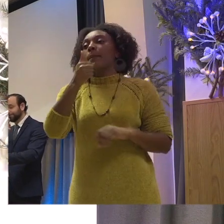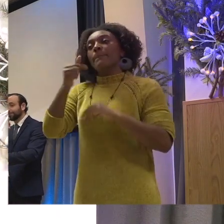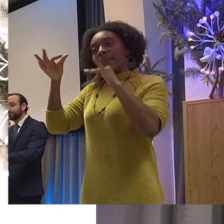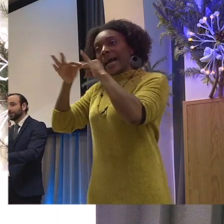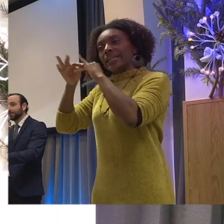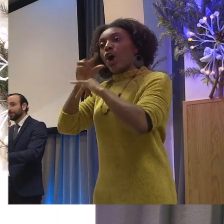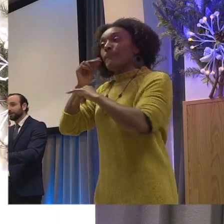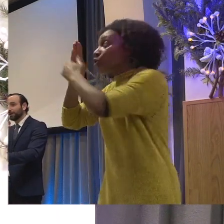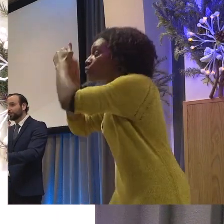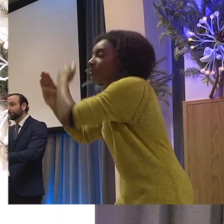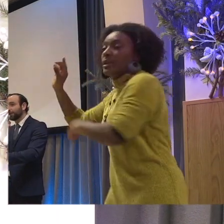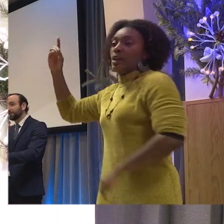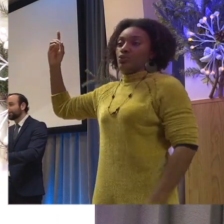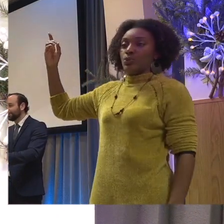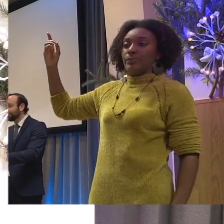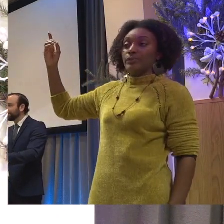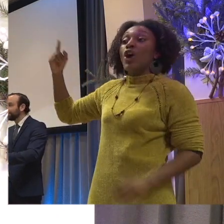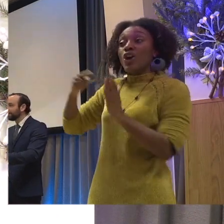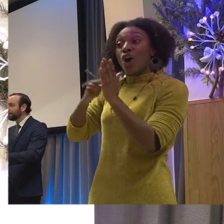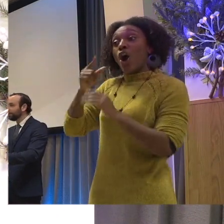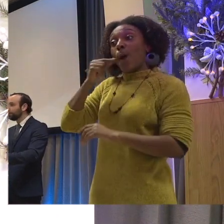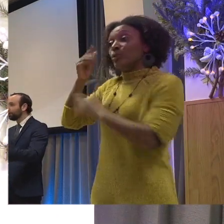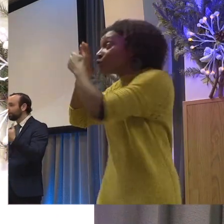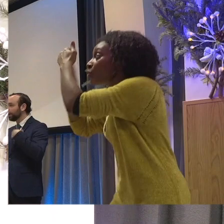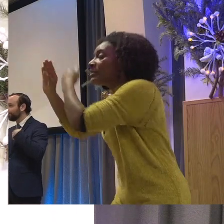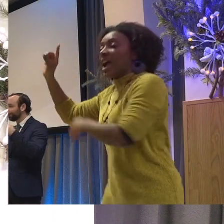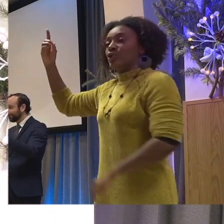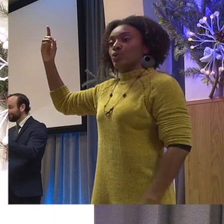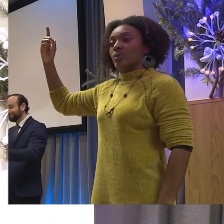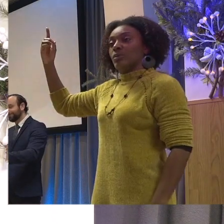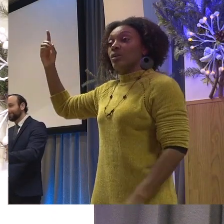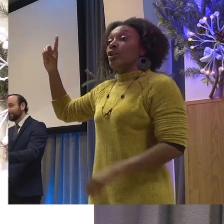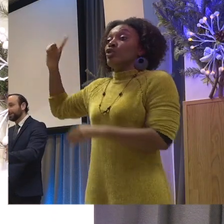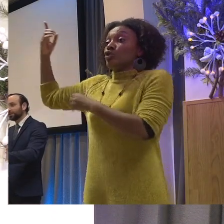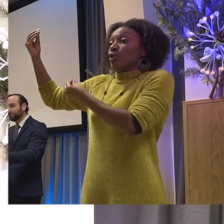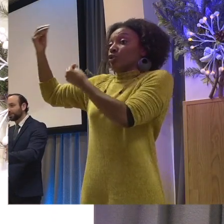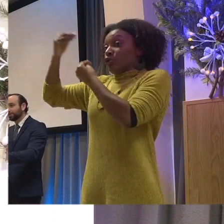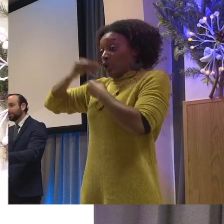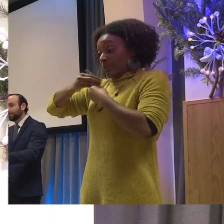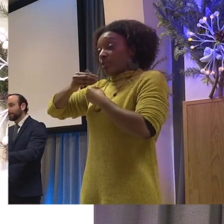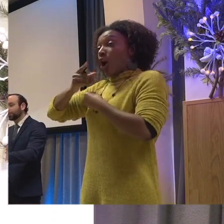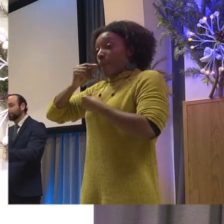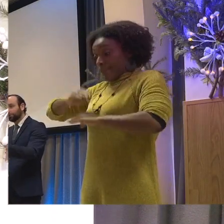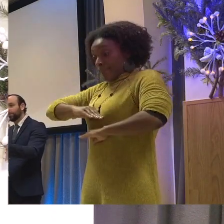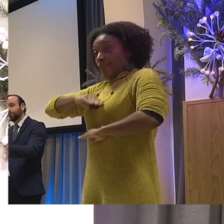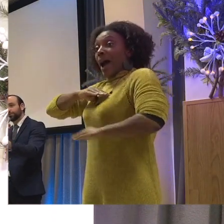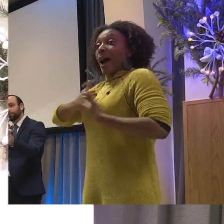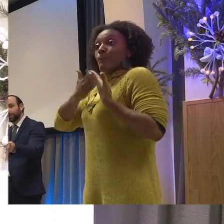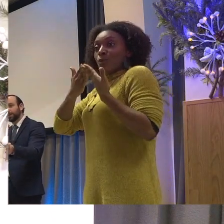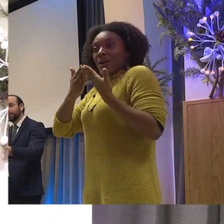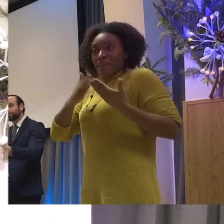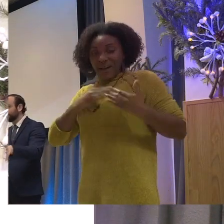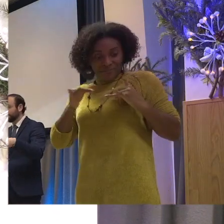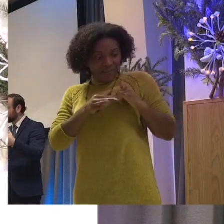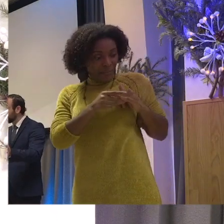Dieu. Et lorsque ton mari est soumis à Dieu, Dieu lui donne de l'amour pour toi. Et c'est comme ça que être sous la mission de ton